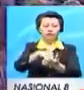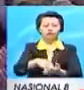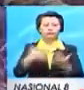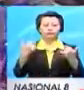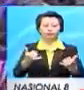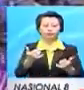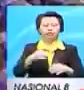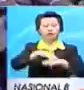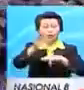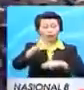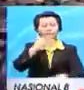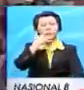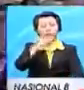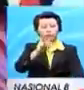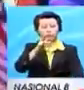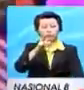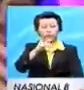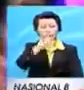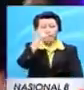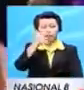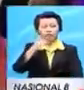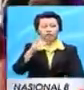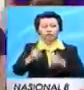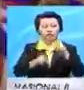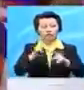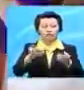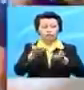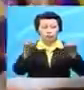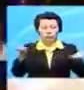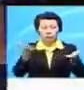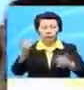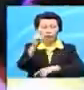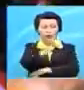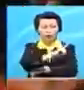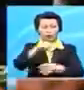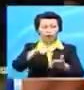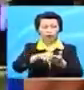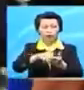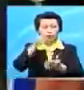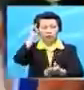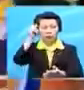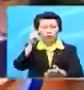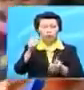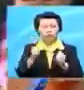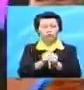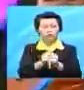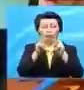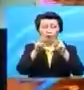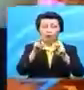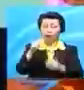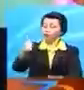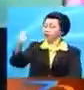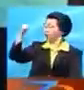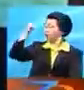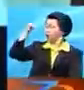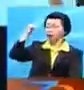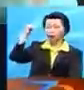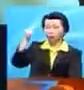lebih bertuah 2012, Tuan Haji juga residen dari sini dan juga hari ini Tuan Haji juga residen ini. Kalau kita lihat di belakang ni Tuan